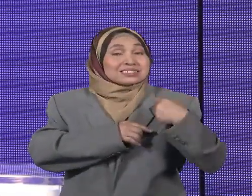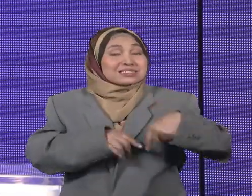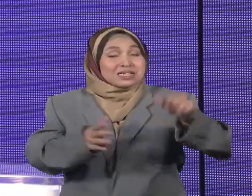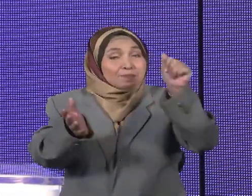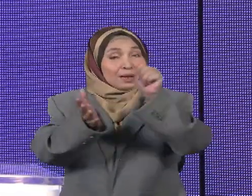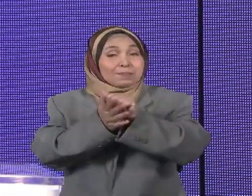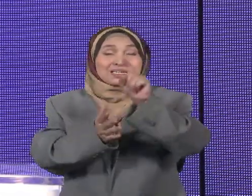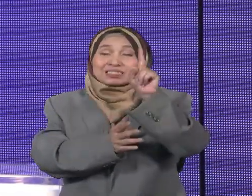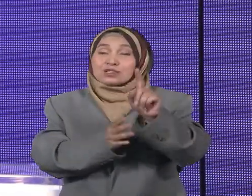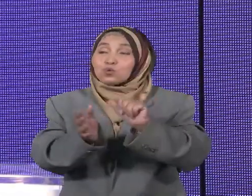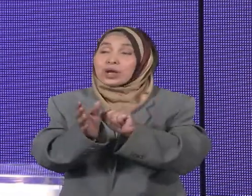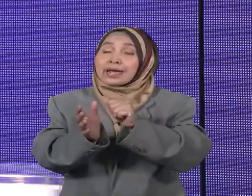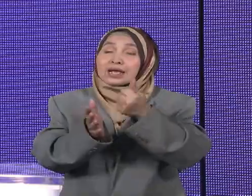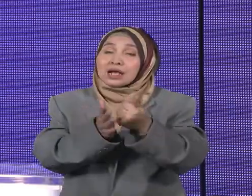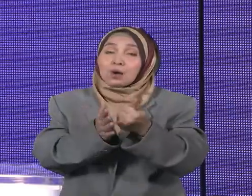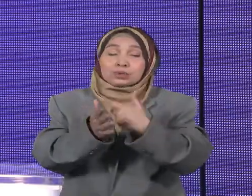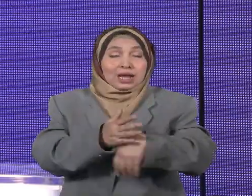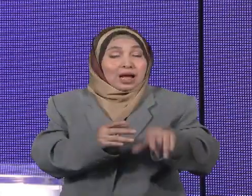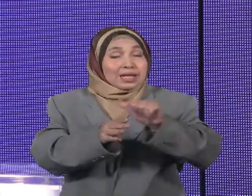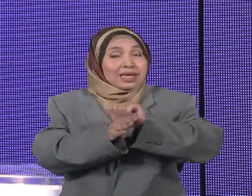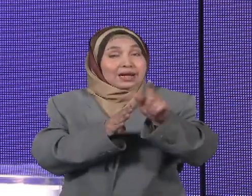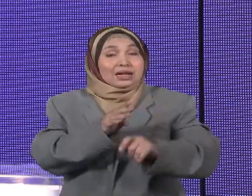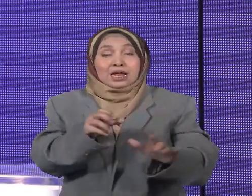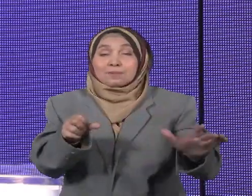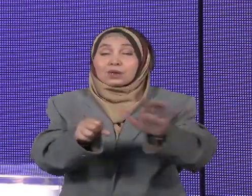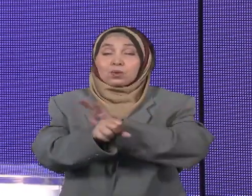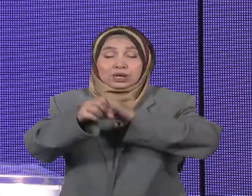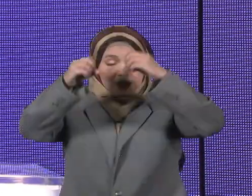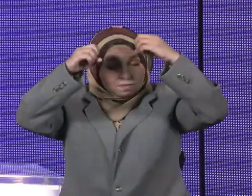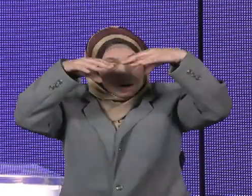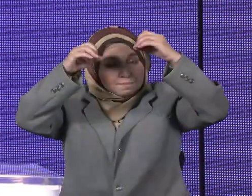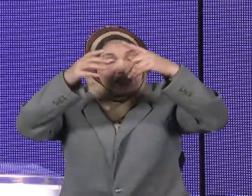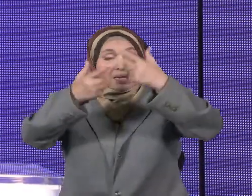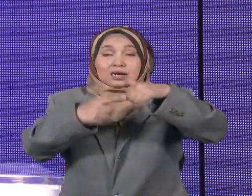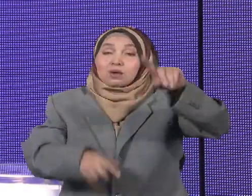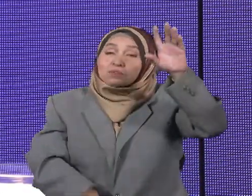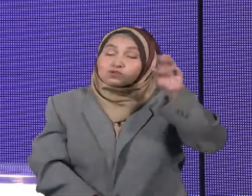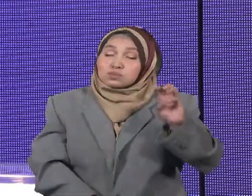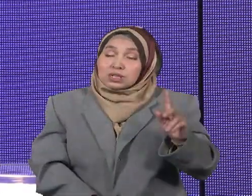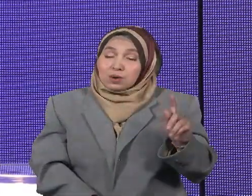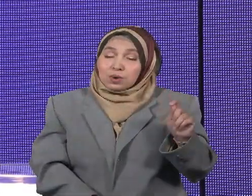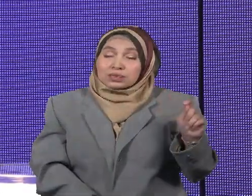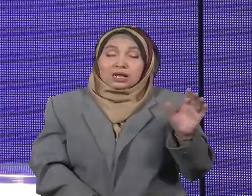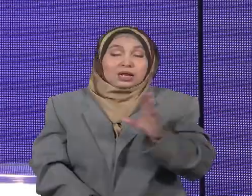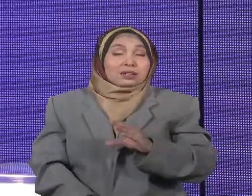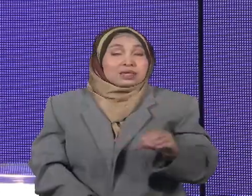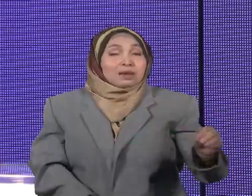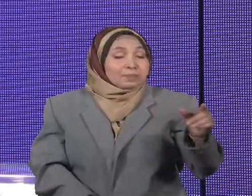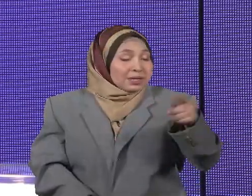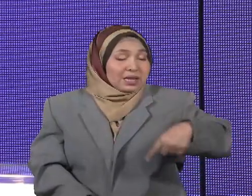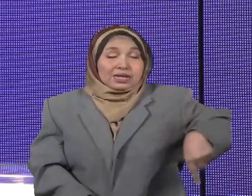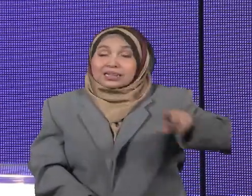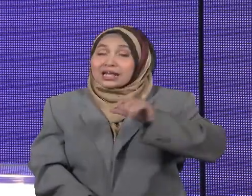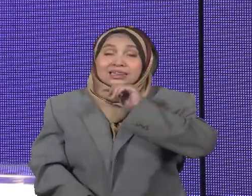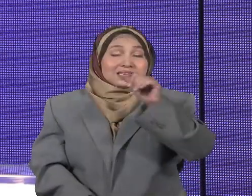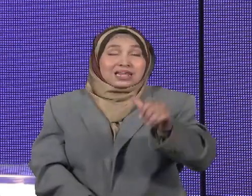menempah satu akaun akhirat yang penuh dengan rahmat daripada Allah Subhanahu Wa Taala. Dan walahum yahzanun kerana mereka tak sedih Ustaz ya. Kerana